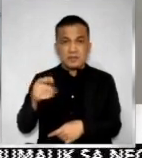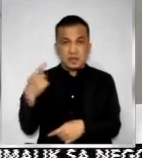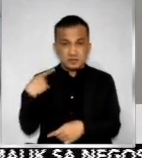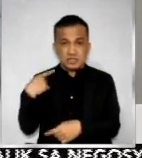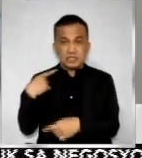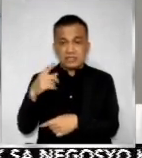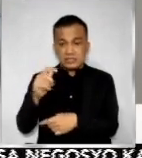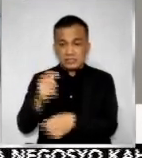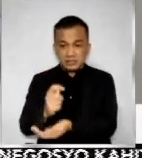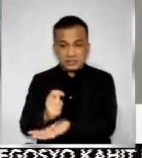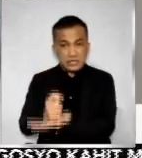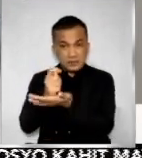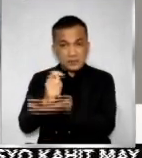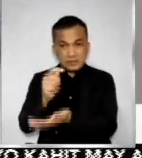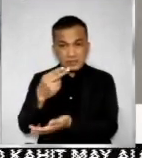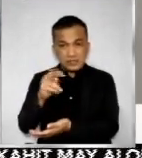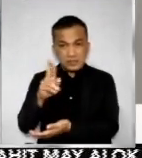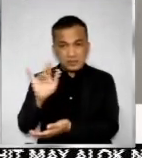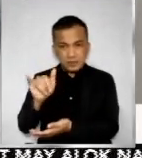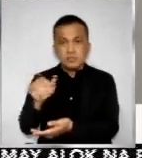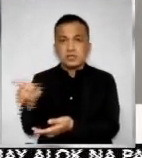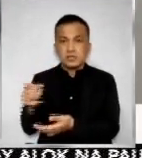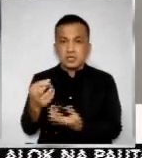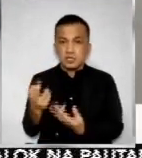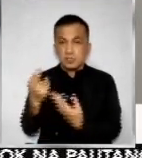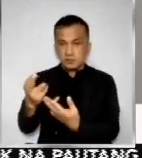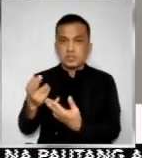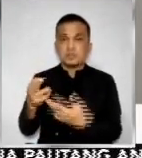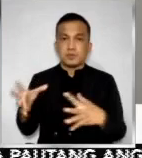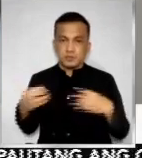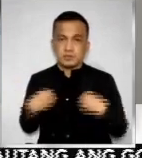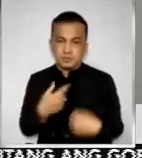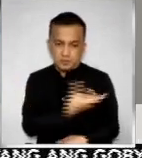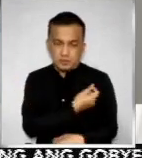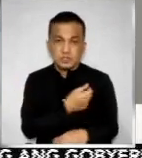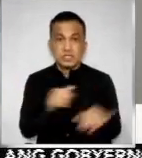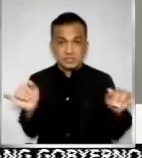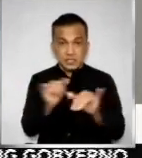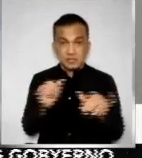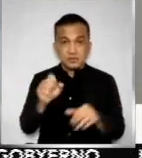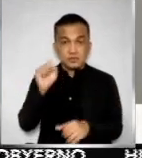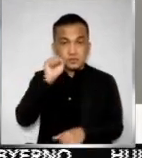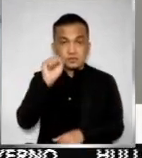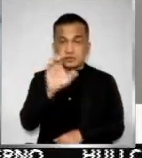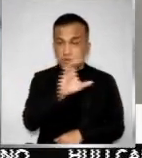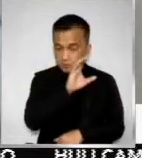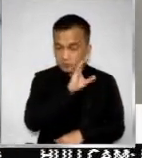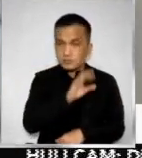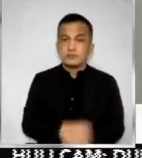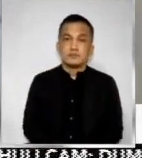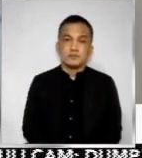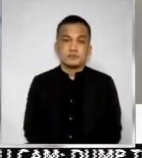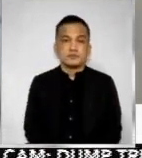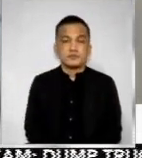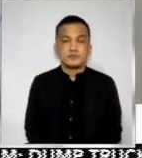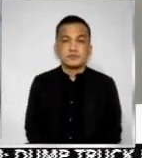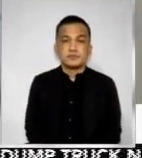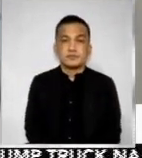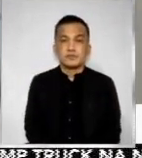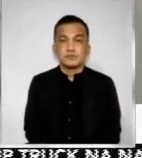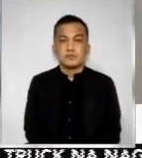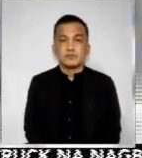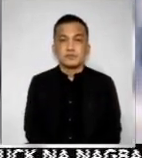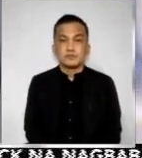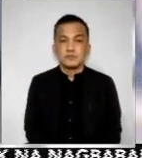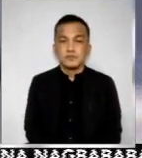sa kanila na tumanggap ng bakuna. Kasi similar to the elderly, sila yung at risk of getting severe COVID and dying